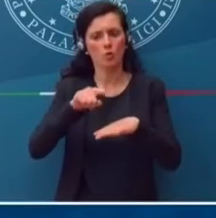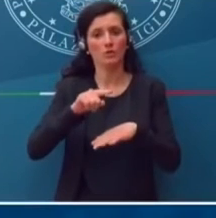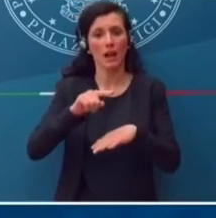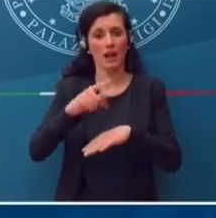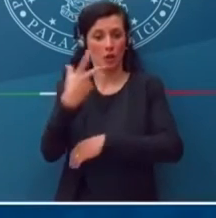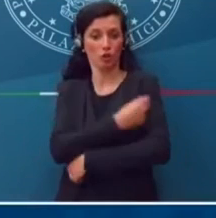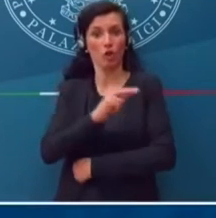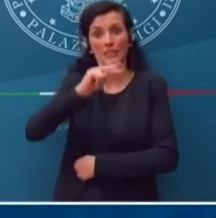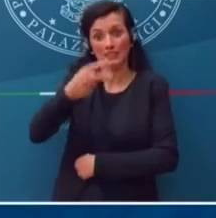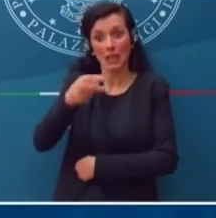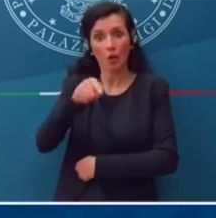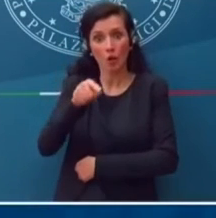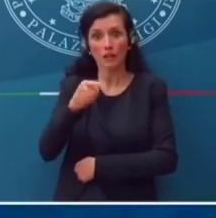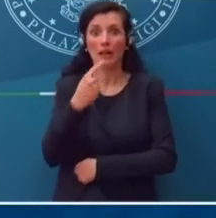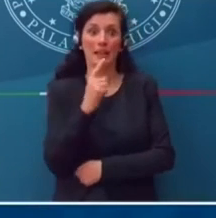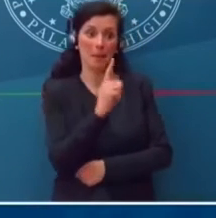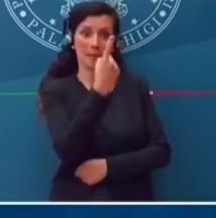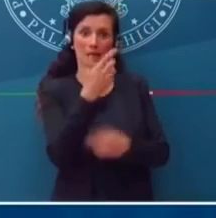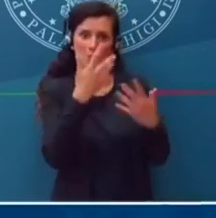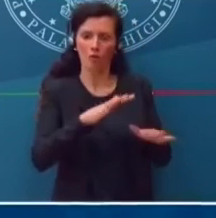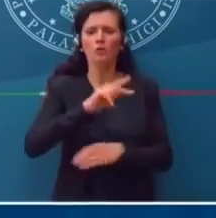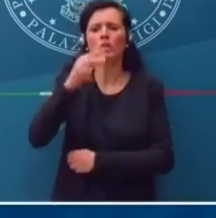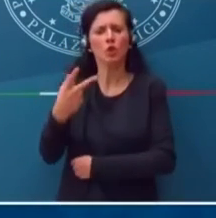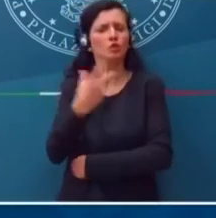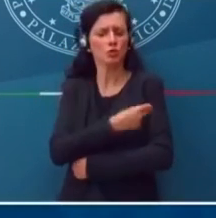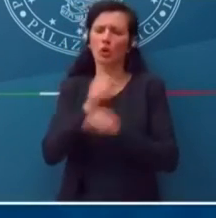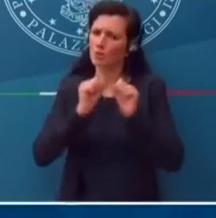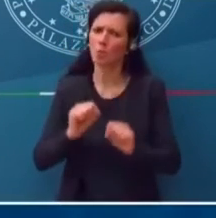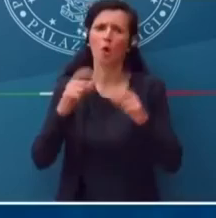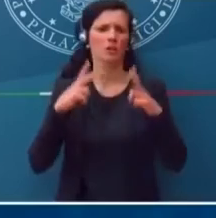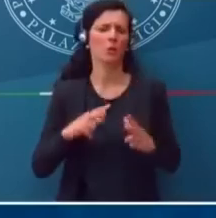seconda dose in chi ha ricevuto la prima senza problemi.